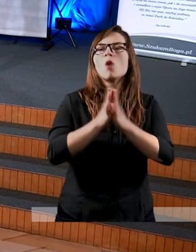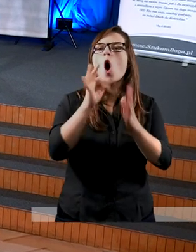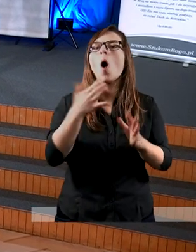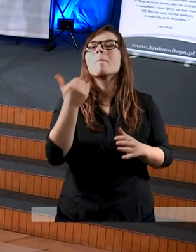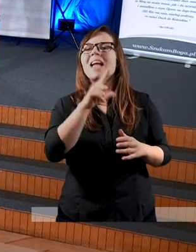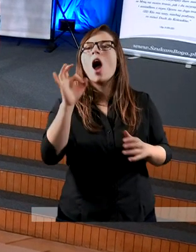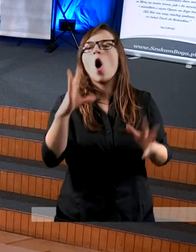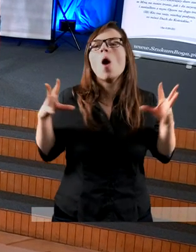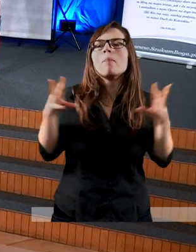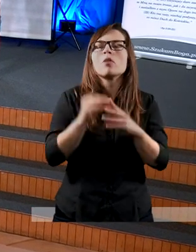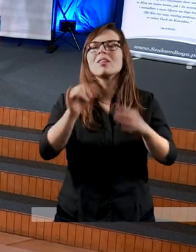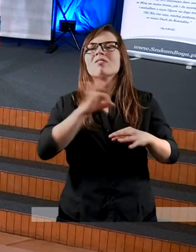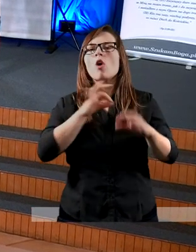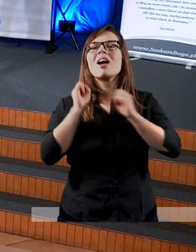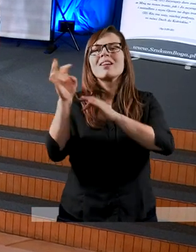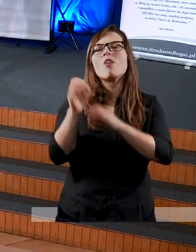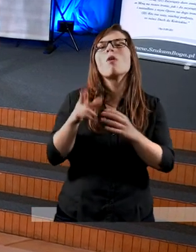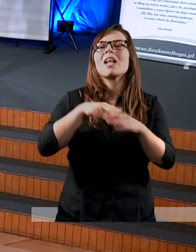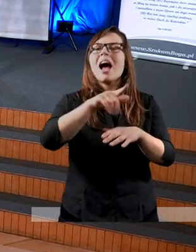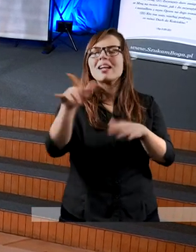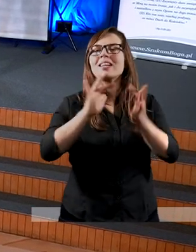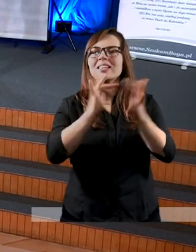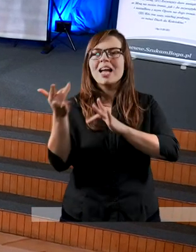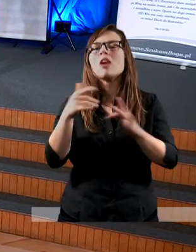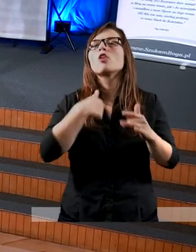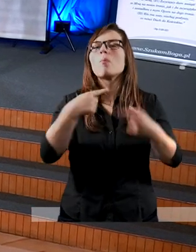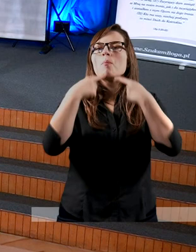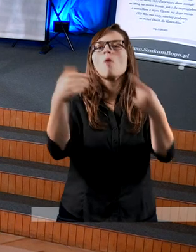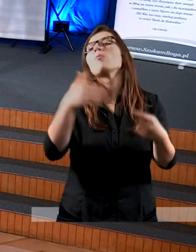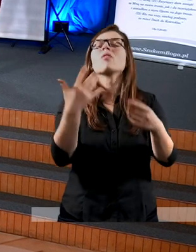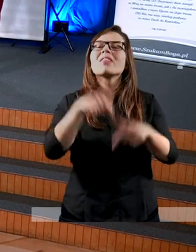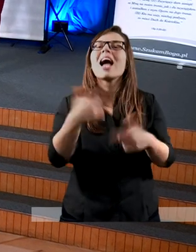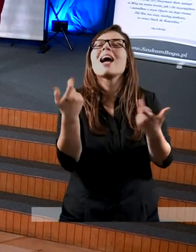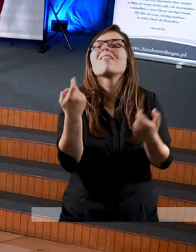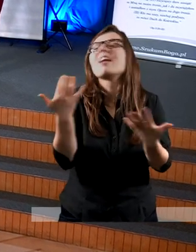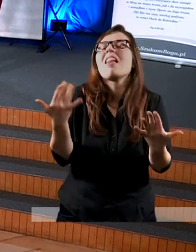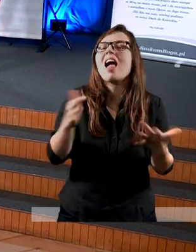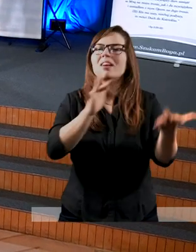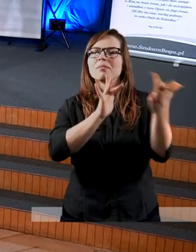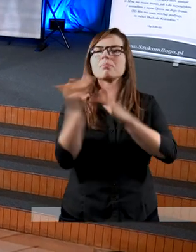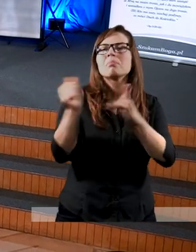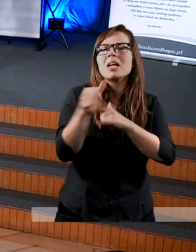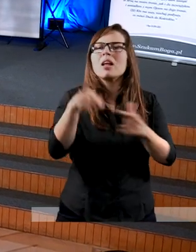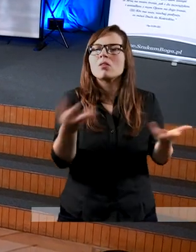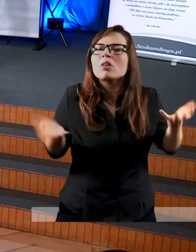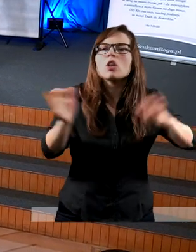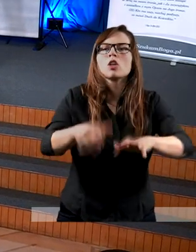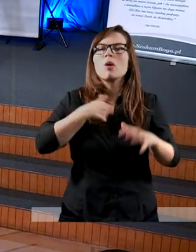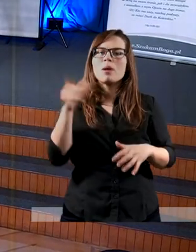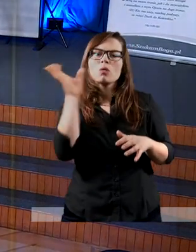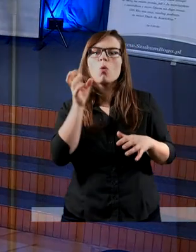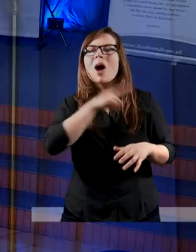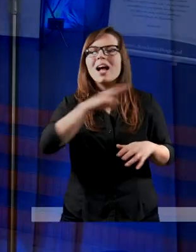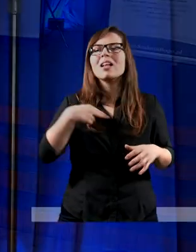o podsumowanie i wrzucenie informacji tutaj na naszą grupę dyskusyjną, żeby mógł powiedzieć, ile w tej chwili internautów zebrało się, żeby nas słuchać. Na